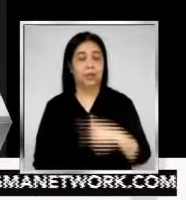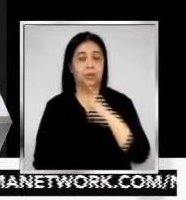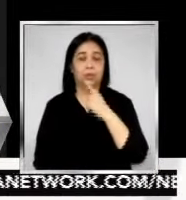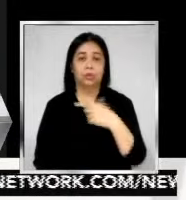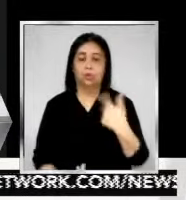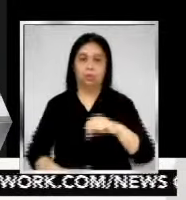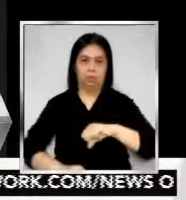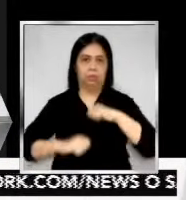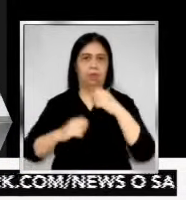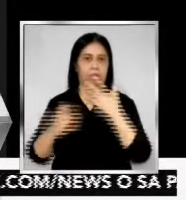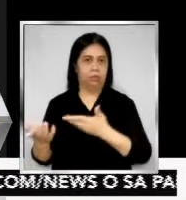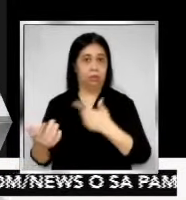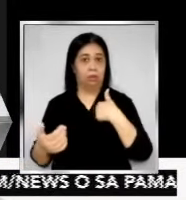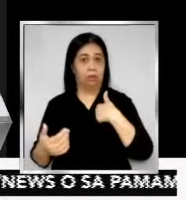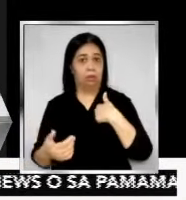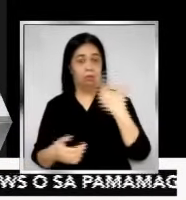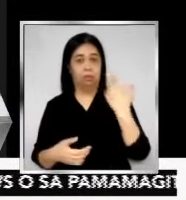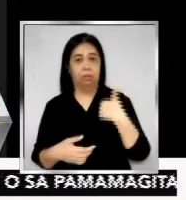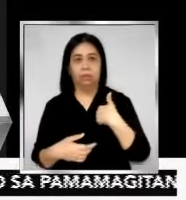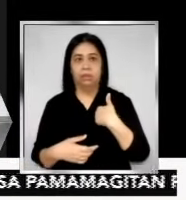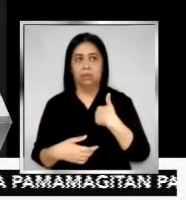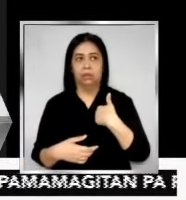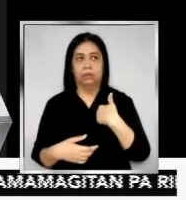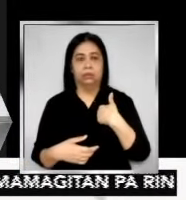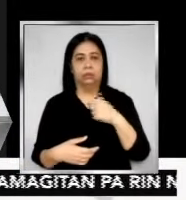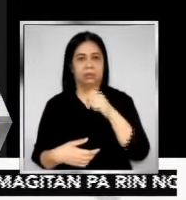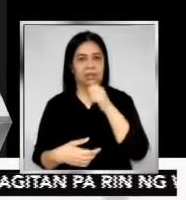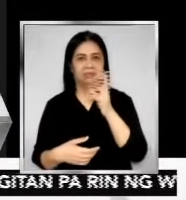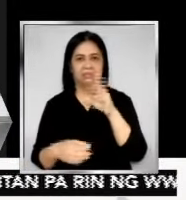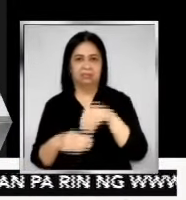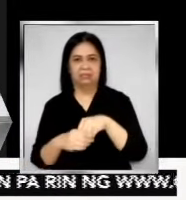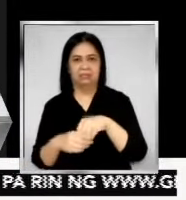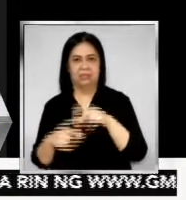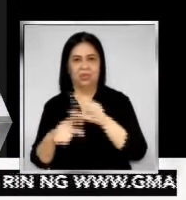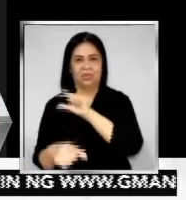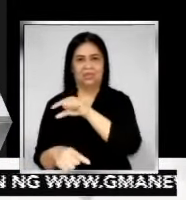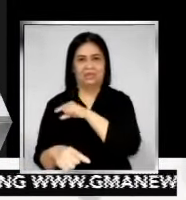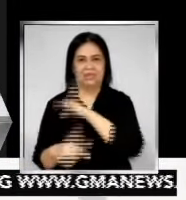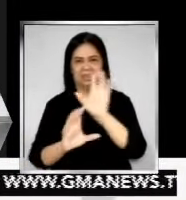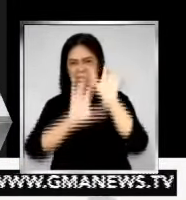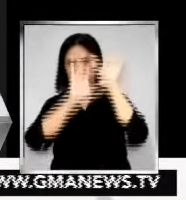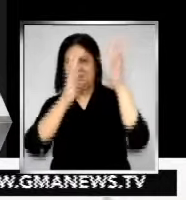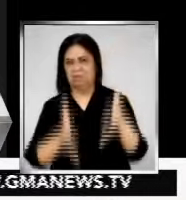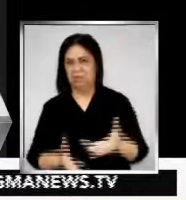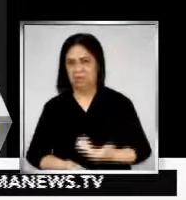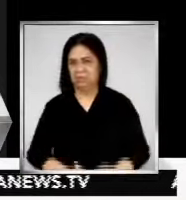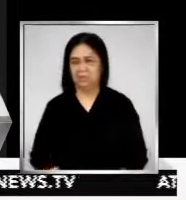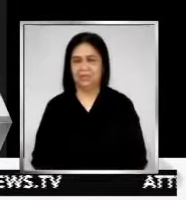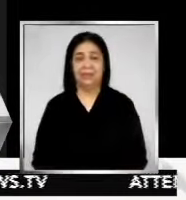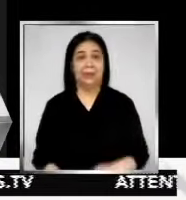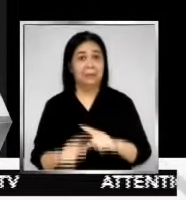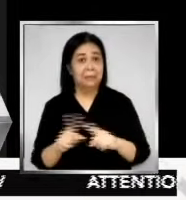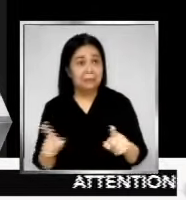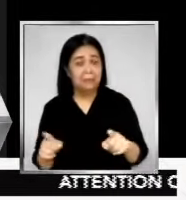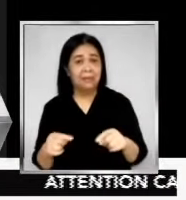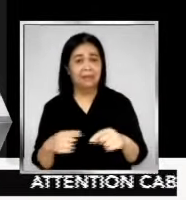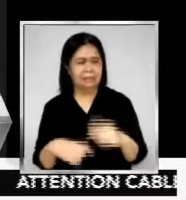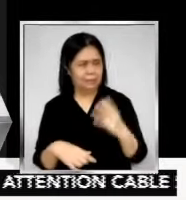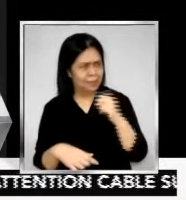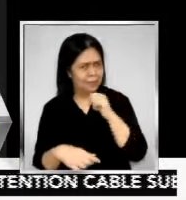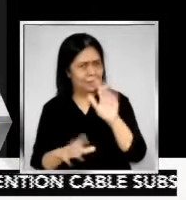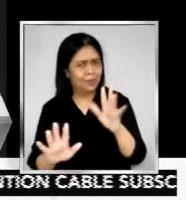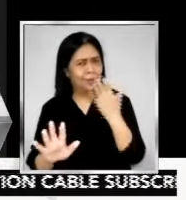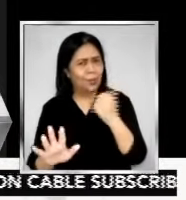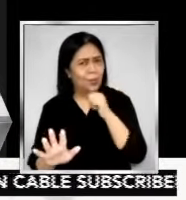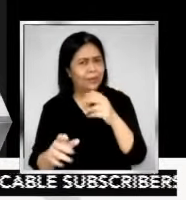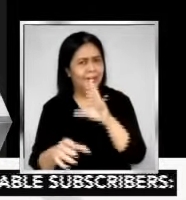ako hindi ako pasok sa qualifications ng basketball. Pero bakit naman? Wait, bakit naman?